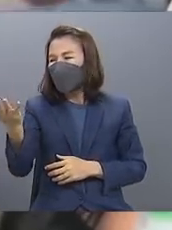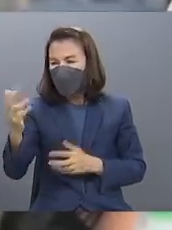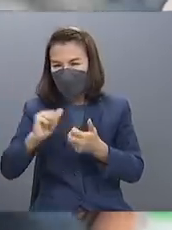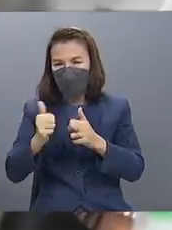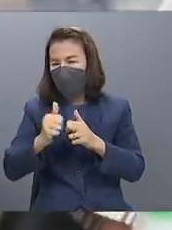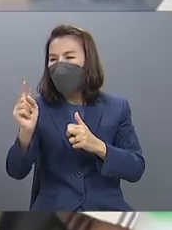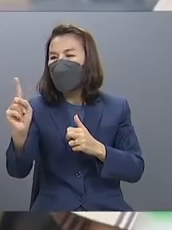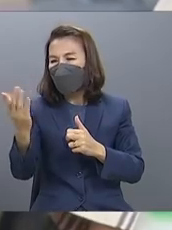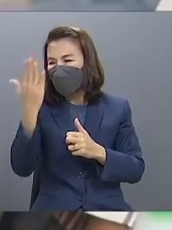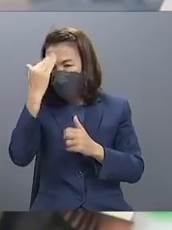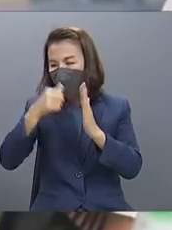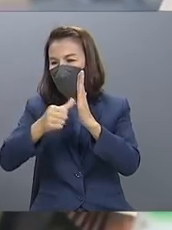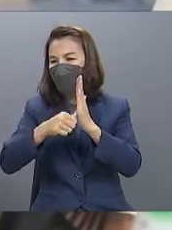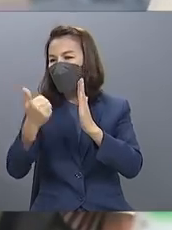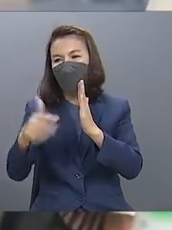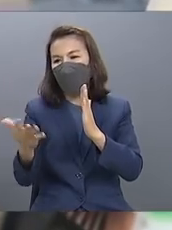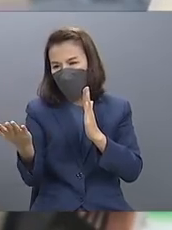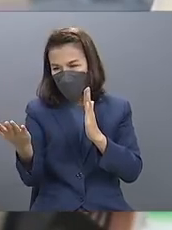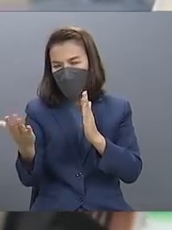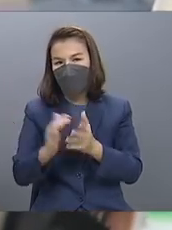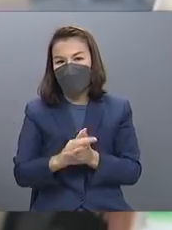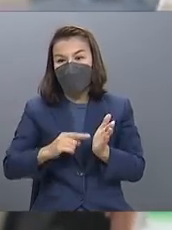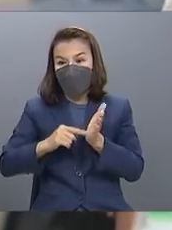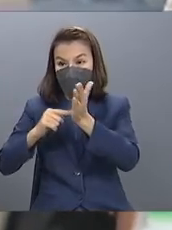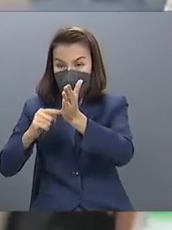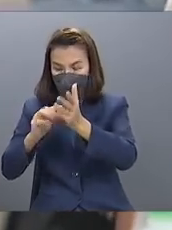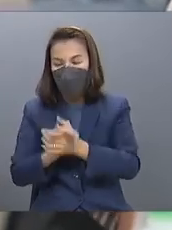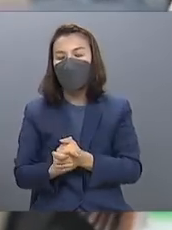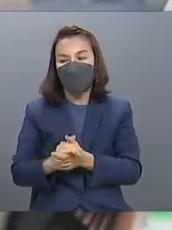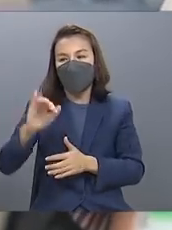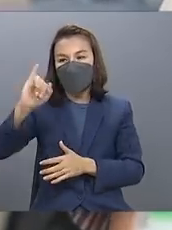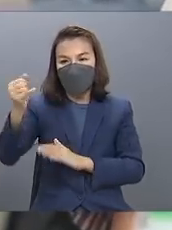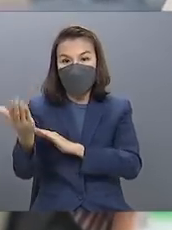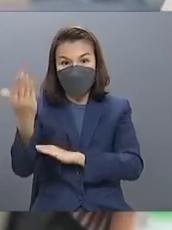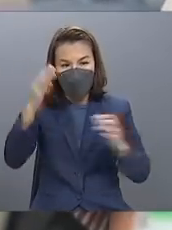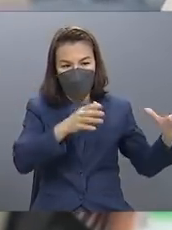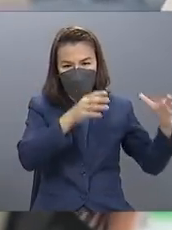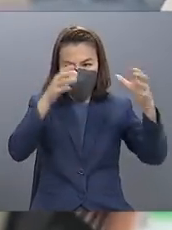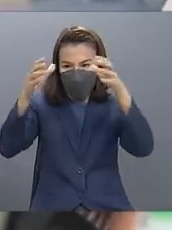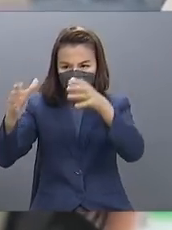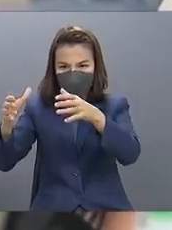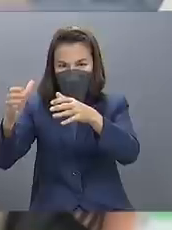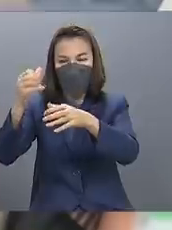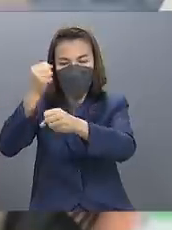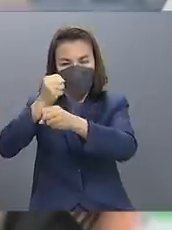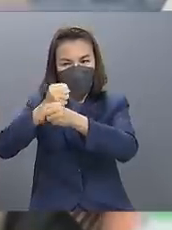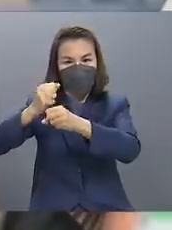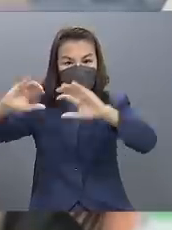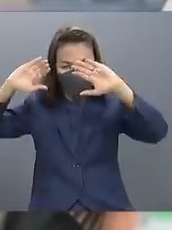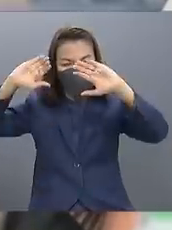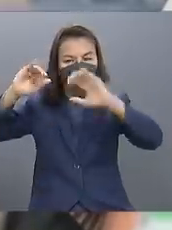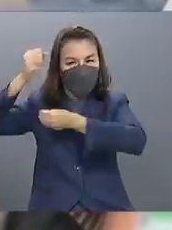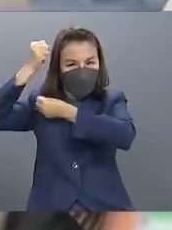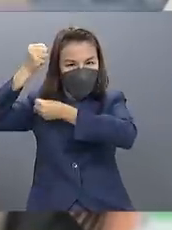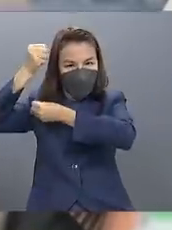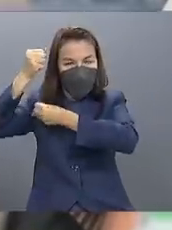เราจะเข้านี้เราจะเข้าที่ทำเนียบกันเช้าวันจันทร์เราได้เราได้ประสานใจส่งข่าวไปยังพี่น้องที่